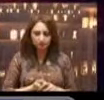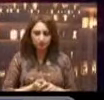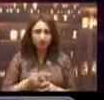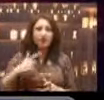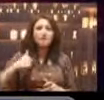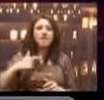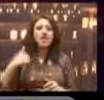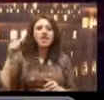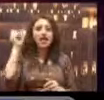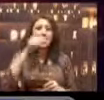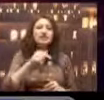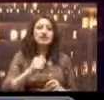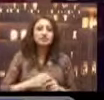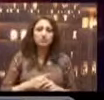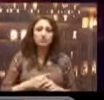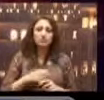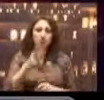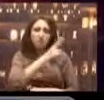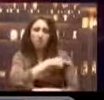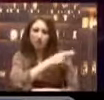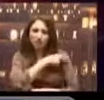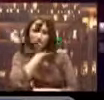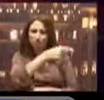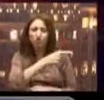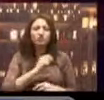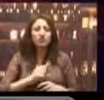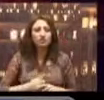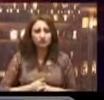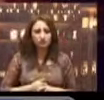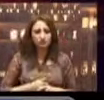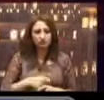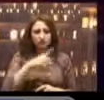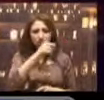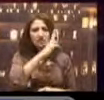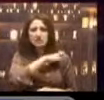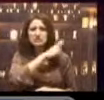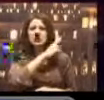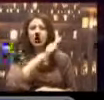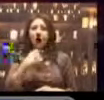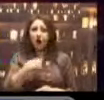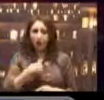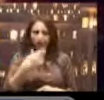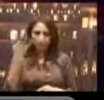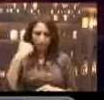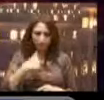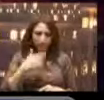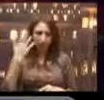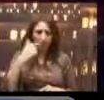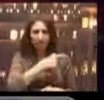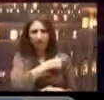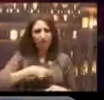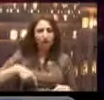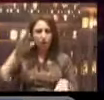بالاسم ده، بيرمز لحاجه بخالد صالح نفسه بالشخصيه اللي لعبها، بيرمز لحاجه بالضابط شريف اللي انا بوكيل نيابه شريف اللي انا